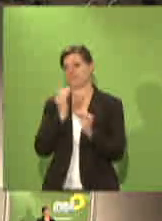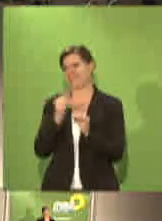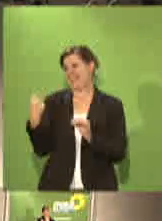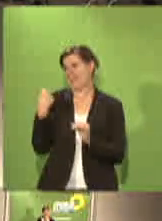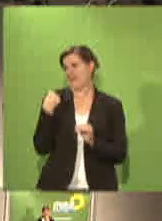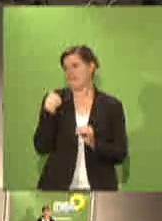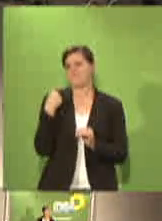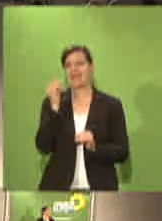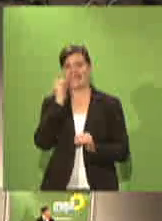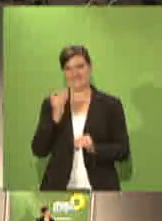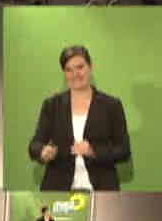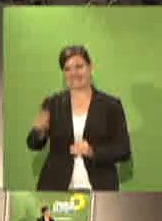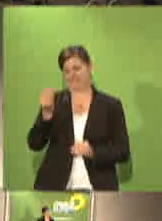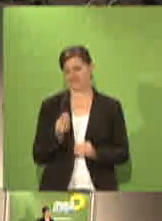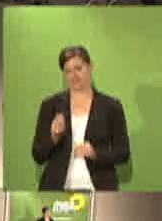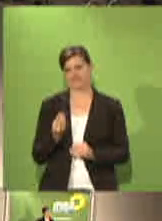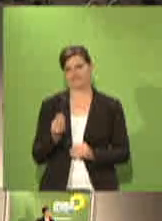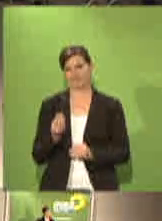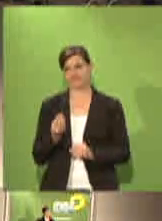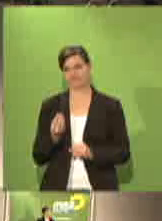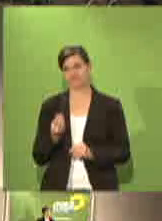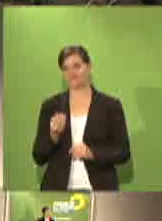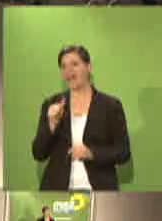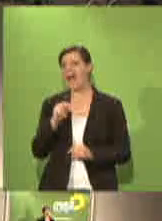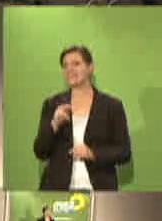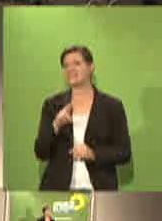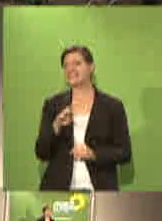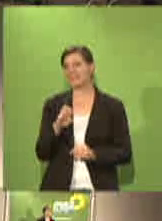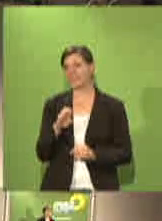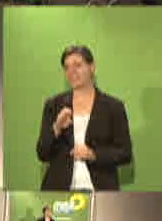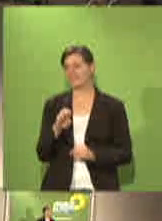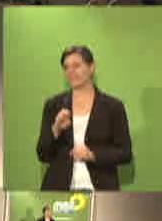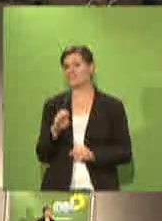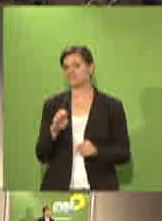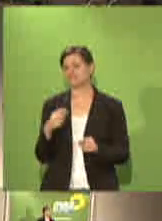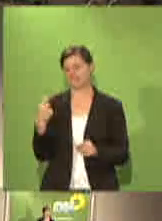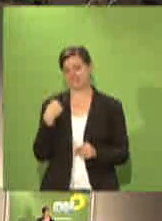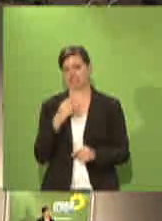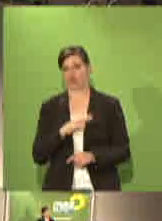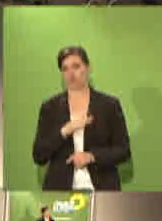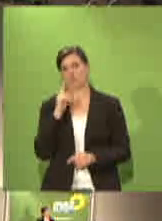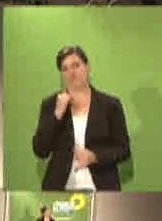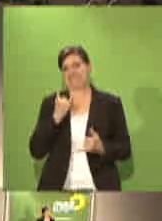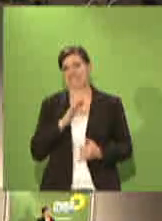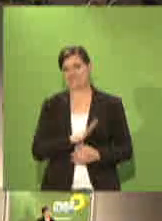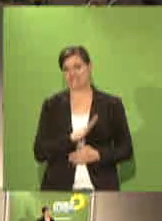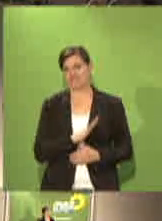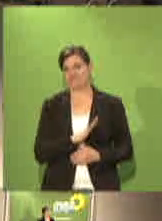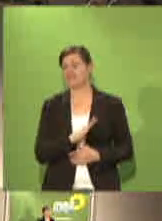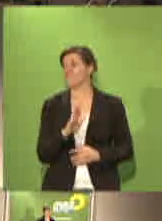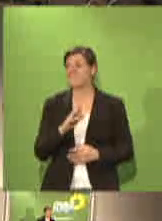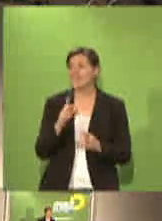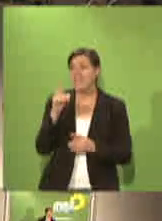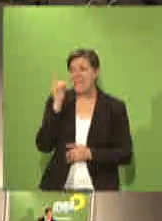Handy abgegeben. Der André hat das in seiner Obhut. Also wer ein Handy vermisst, kann sich